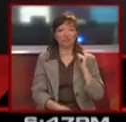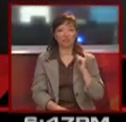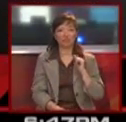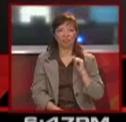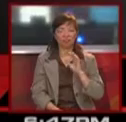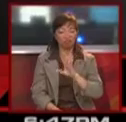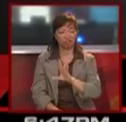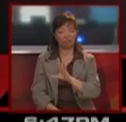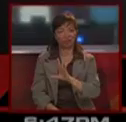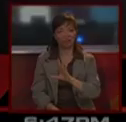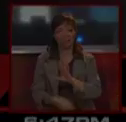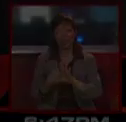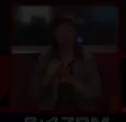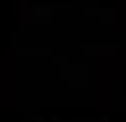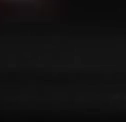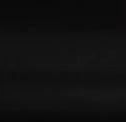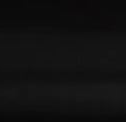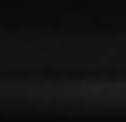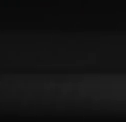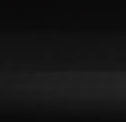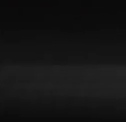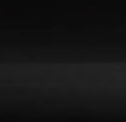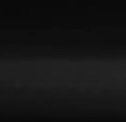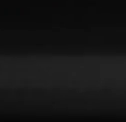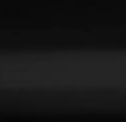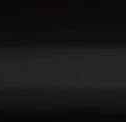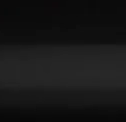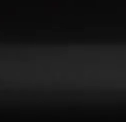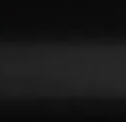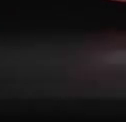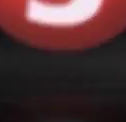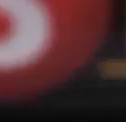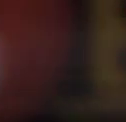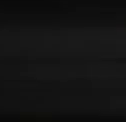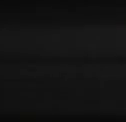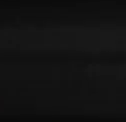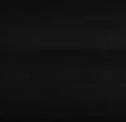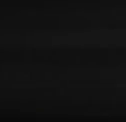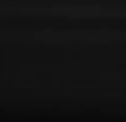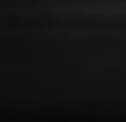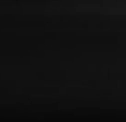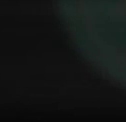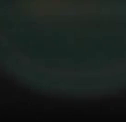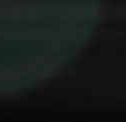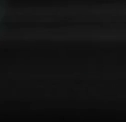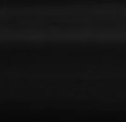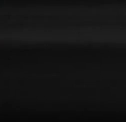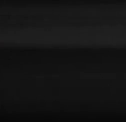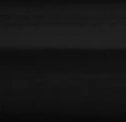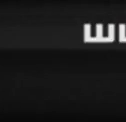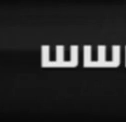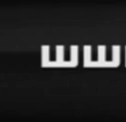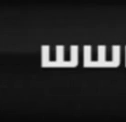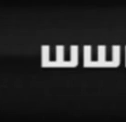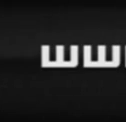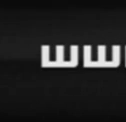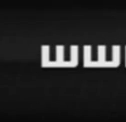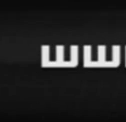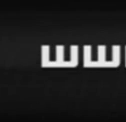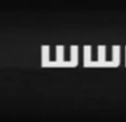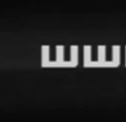for now. That's my statement. Be sure to come back. News 5 Everywhere. Copyright 2013.